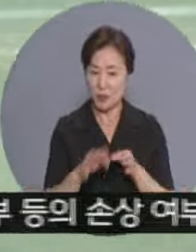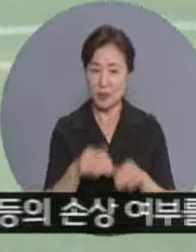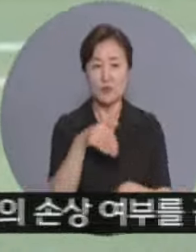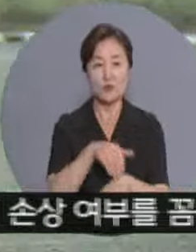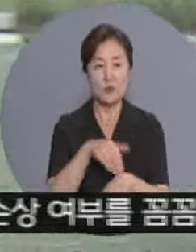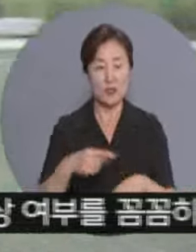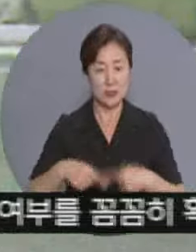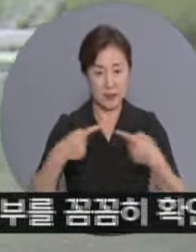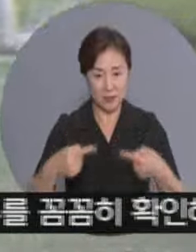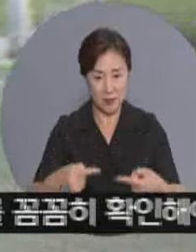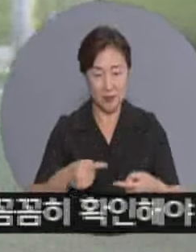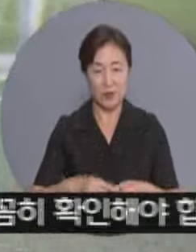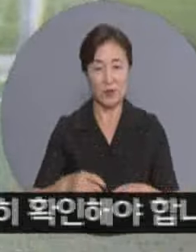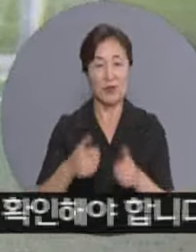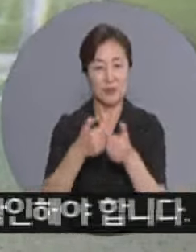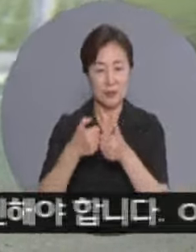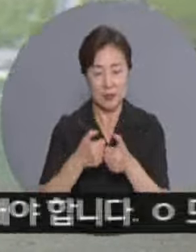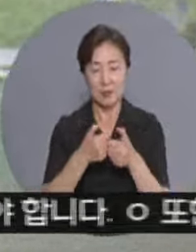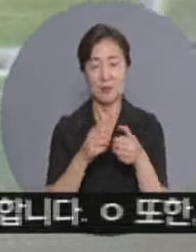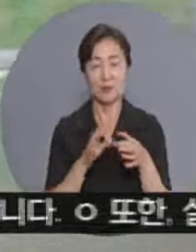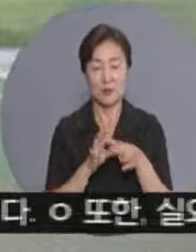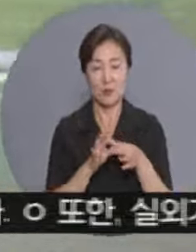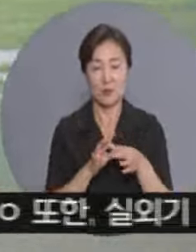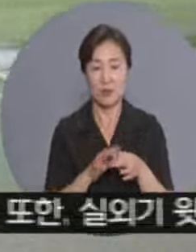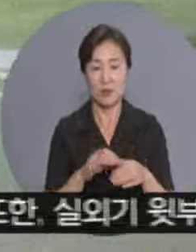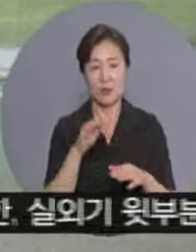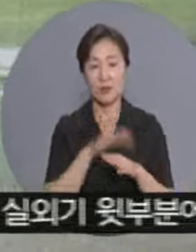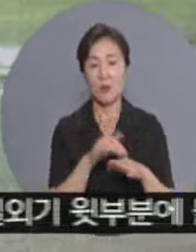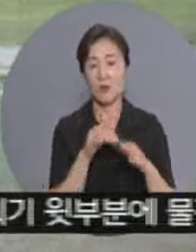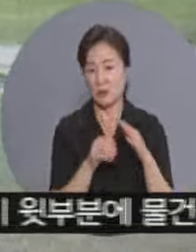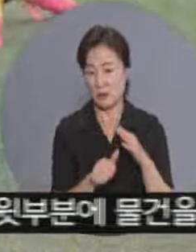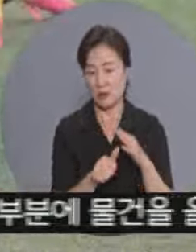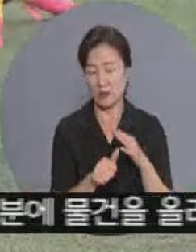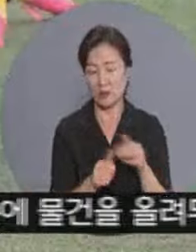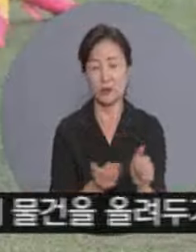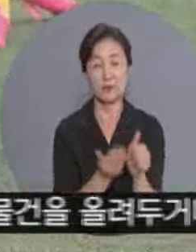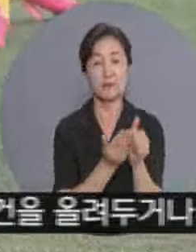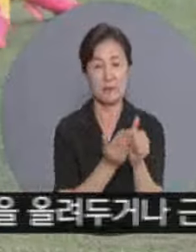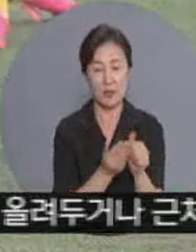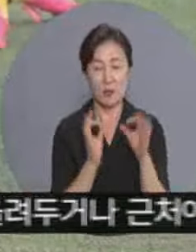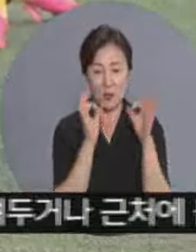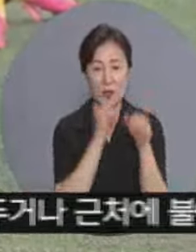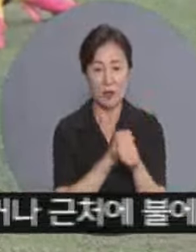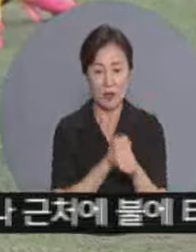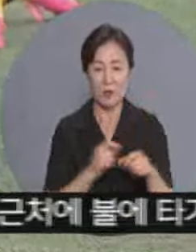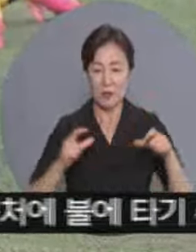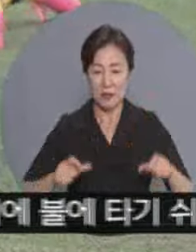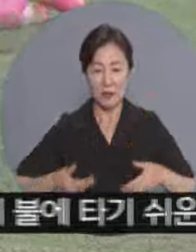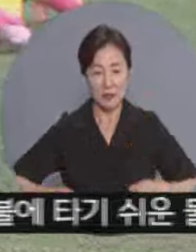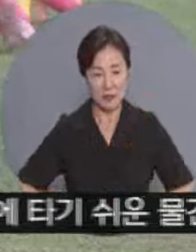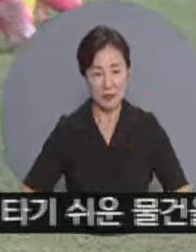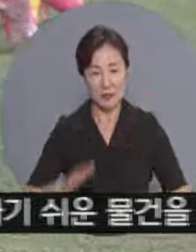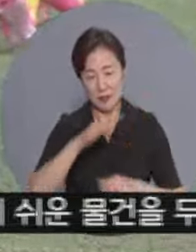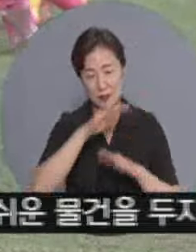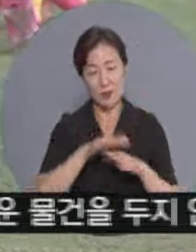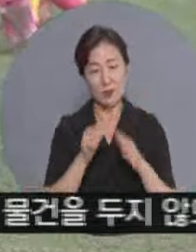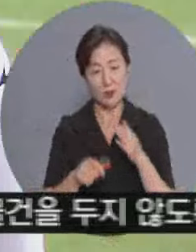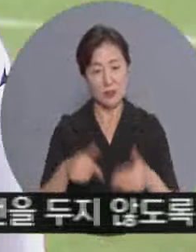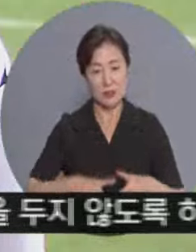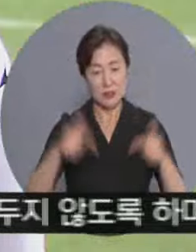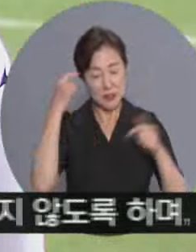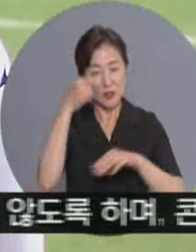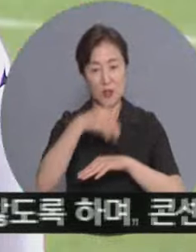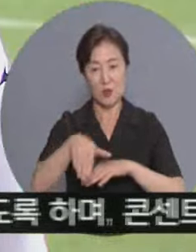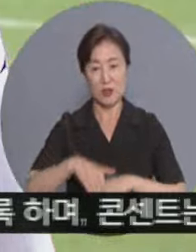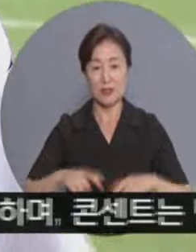참여 확대와 멘토링 등을 통해 유소년 축구 저변을 다지고 지역 출신 선수 비율도 점차 늘릴 계획입니다.